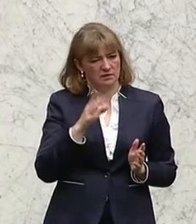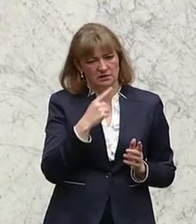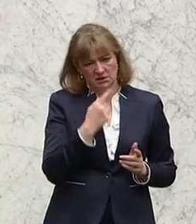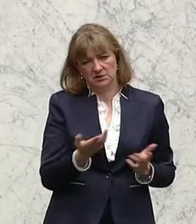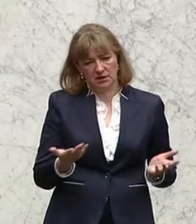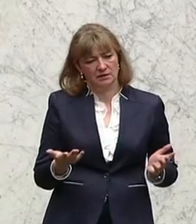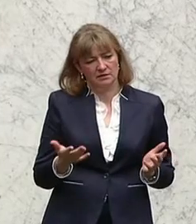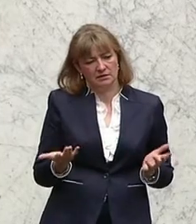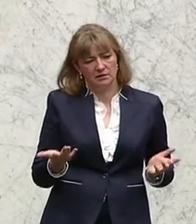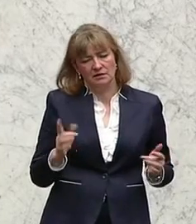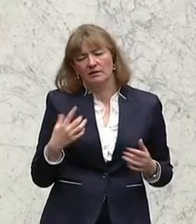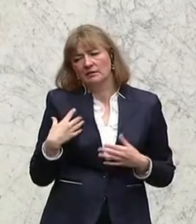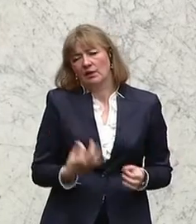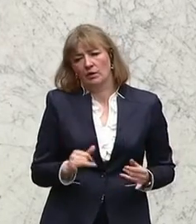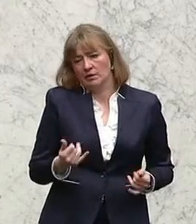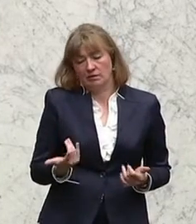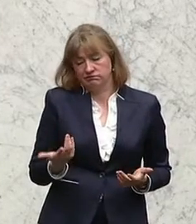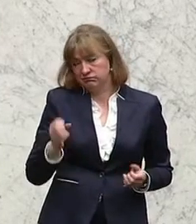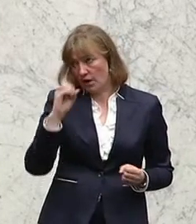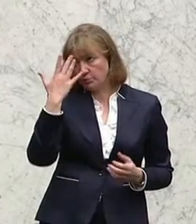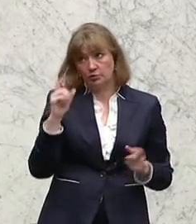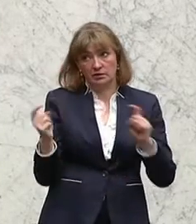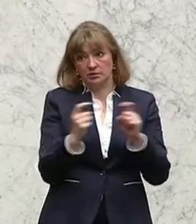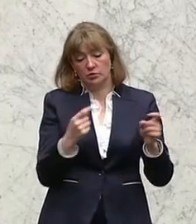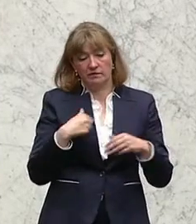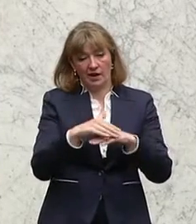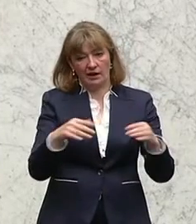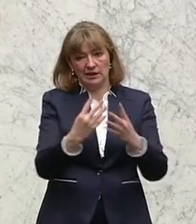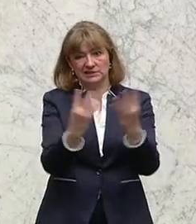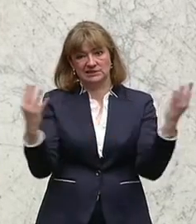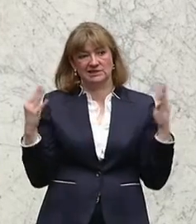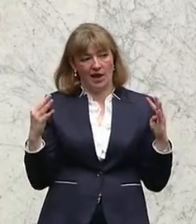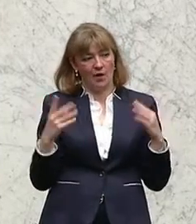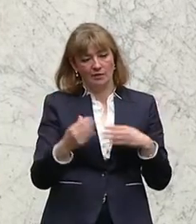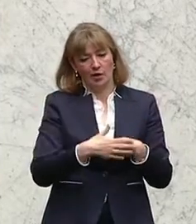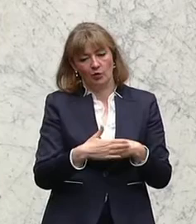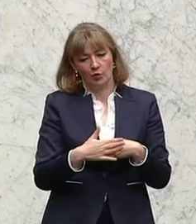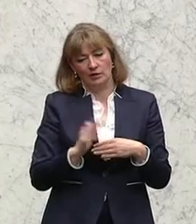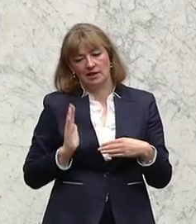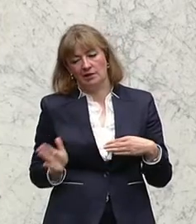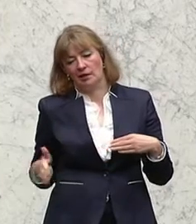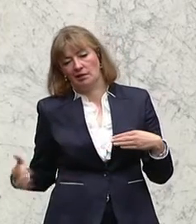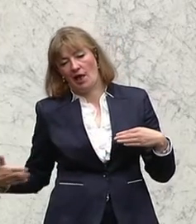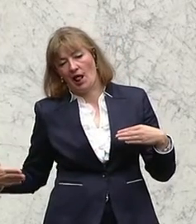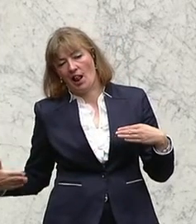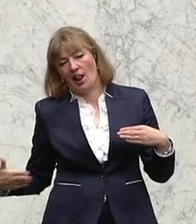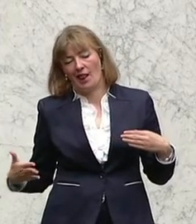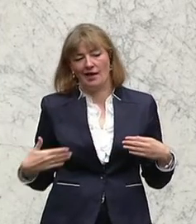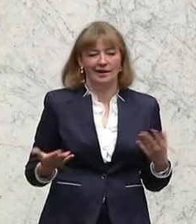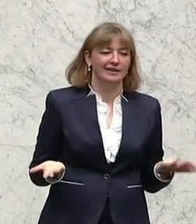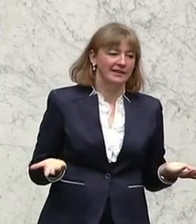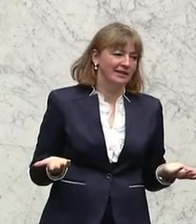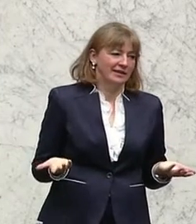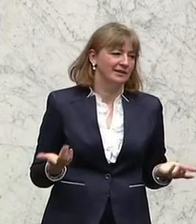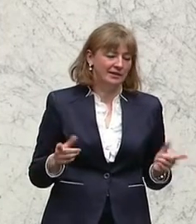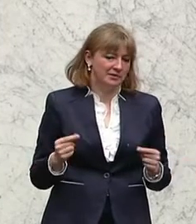vorne, kann es aber nur wiederholen, die absurdeste Debatte war die um den Grenzzauntürtel mit Seitenteilen, man weiß es nicht. Das